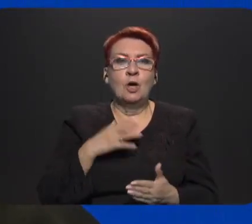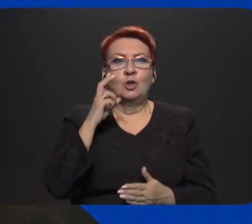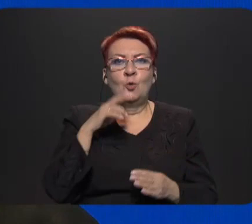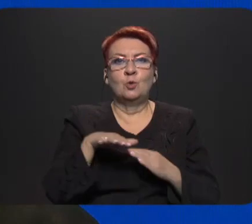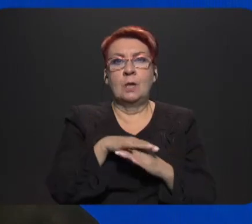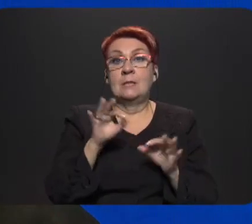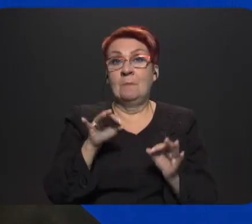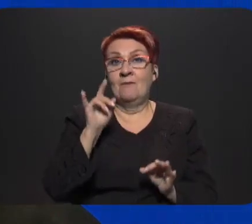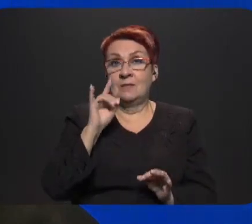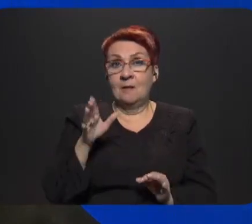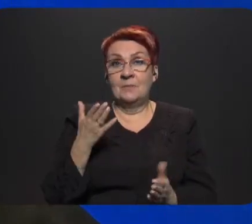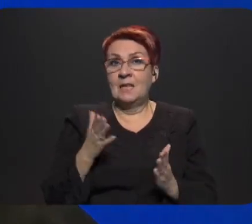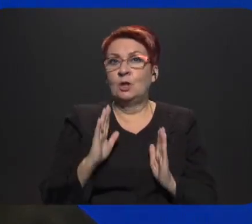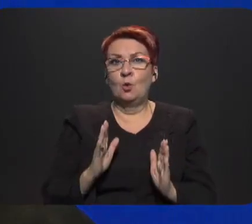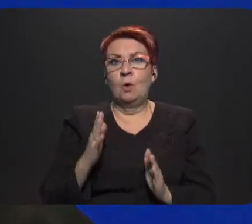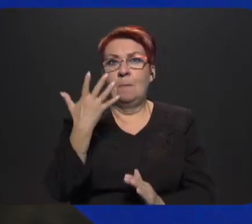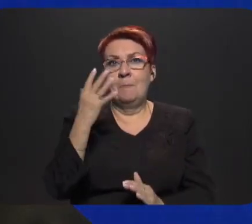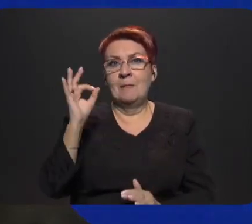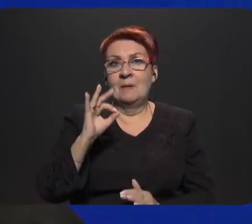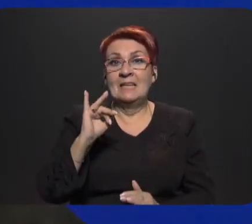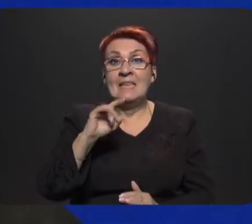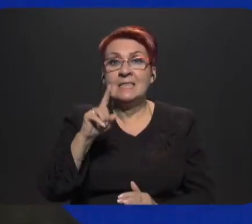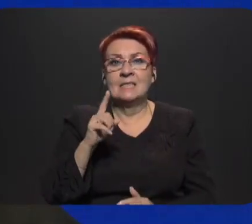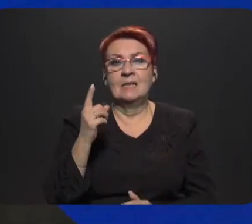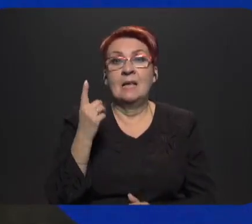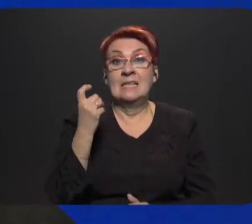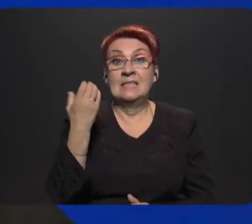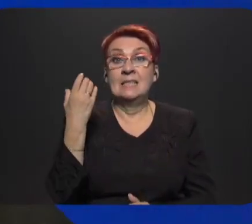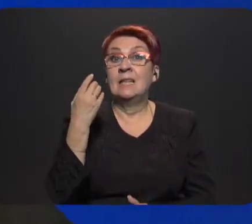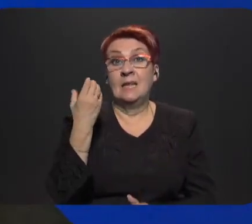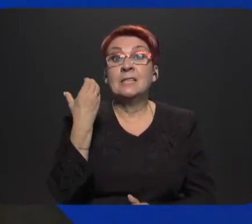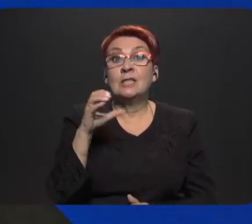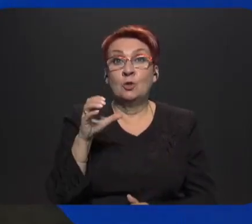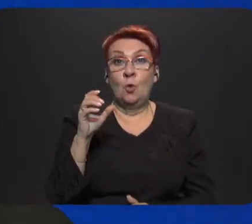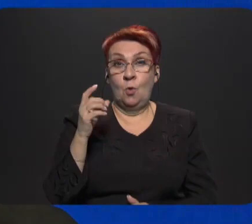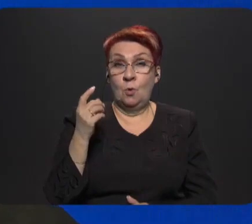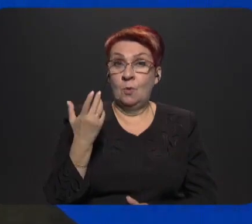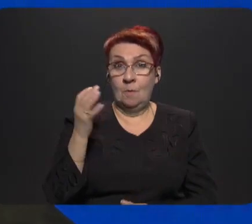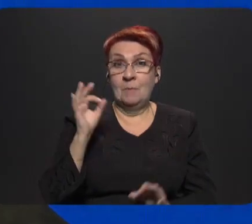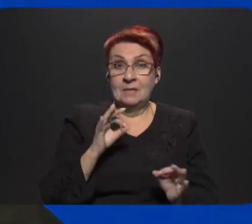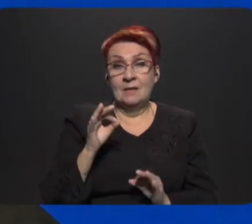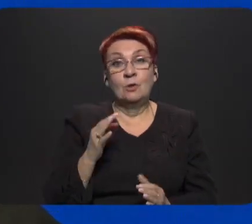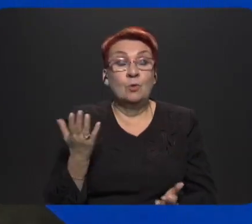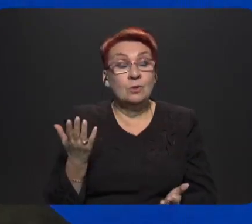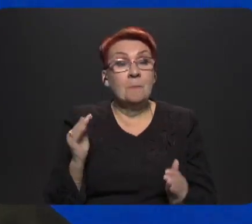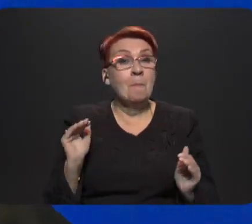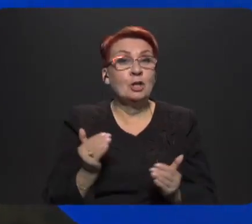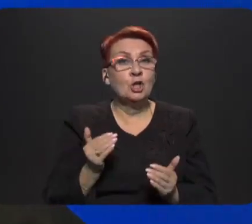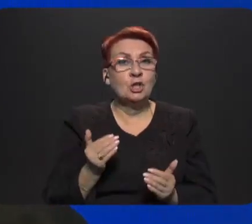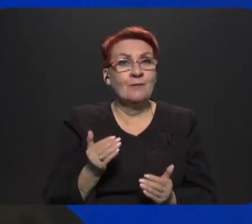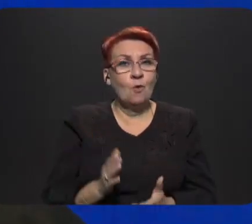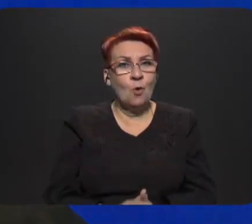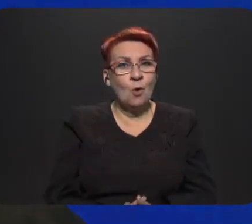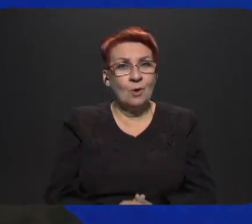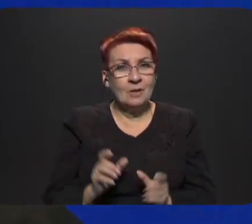да, православное, если только 5%? Вот, получается, какое-то религиозное меньшинство, да? Но это я